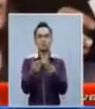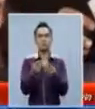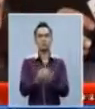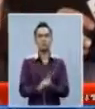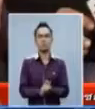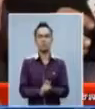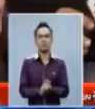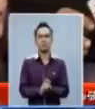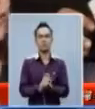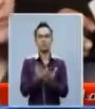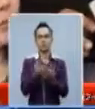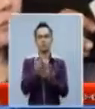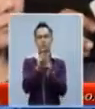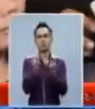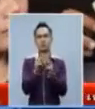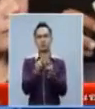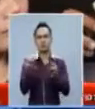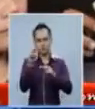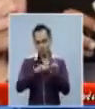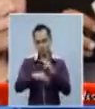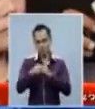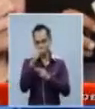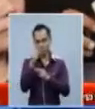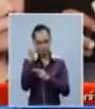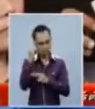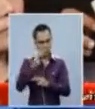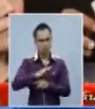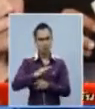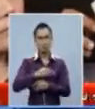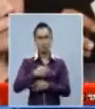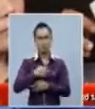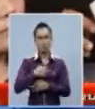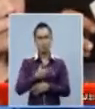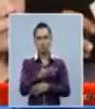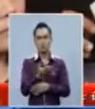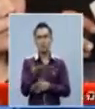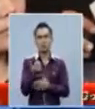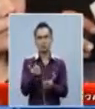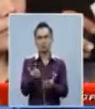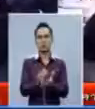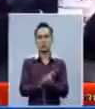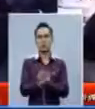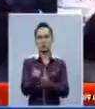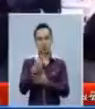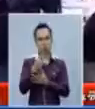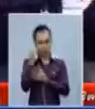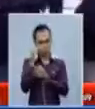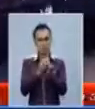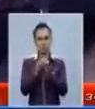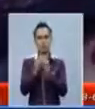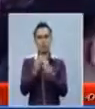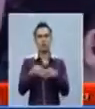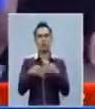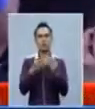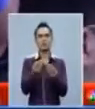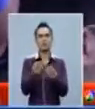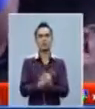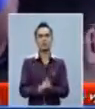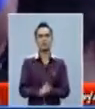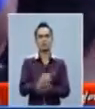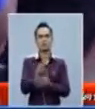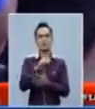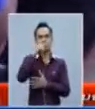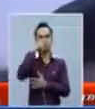การตัดสินก็คงรอคณะกรรมการนะครับเราก็ไม่ได้กดดันอะไรแต่ว่าก็อยากจะได้ความกระจ่าง ประเด็นที่2ก็แจ้งว่า โดยบริษัทไ